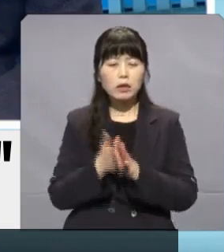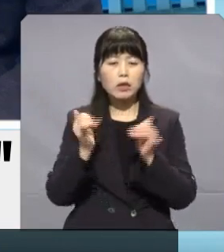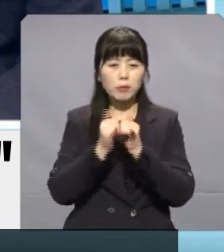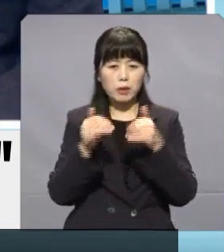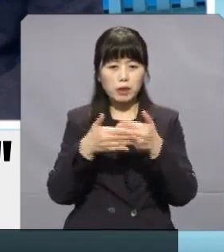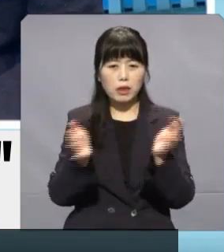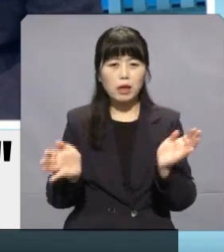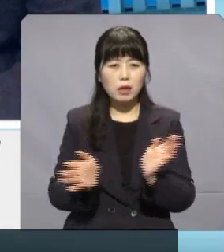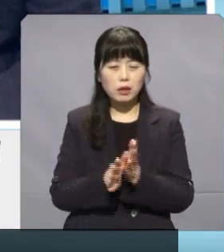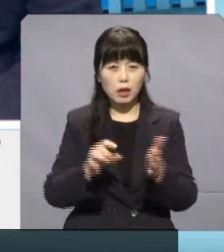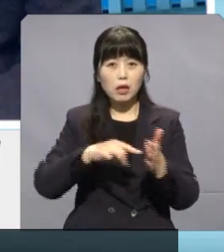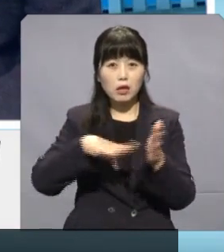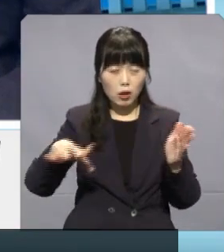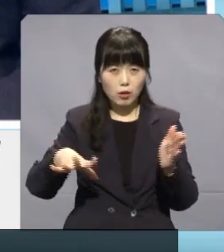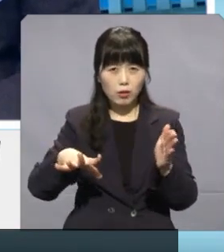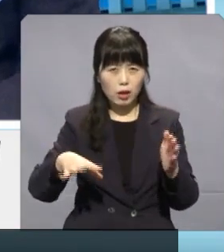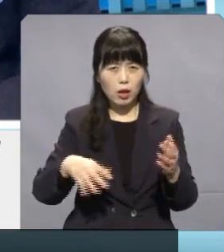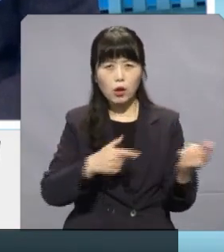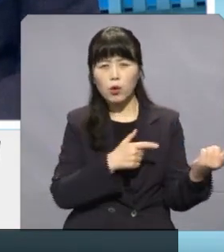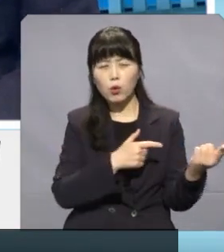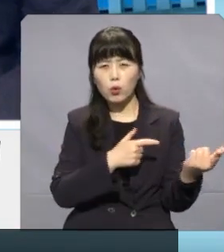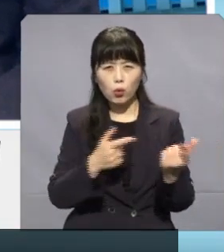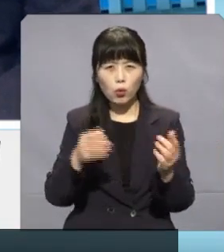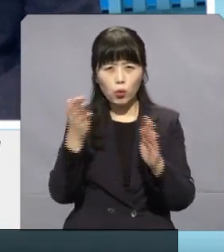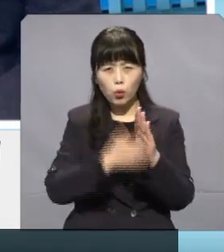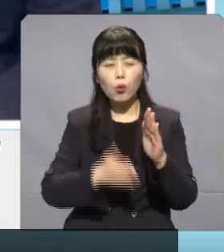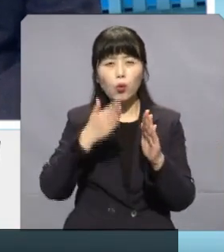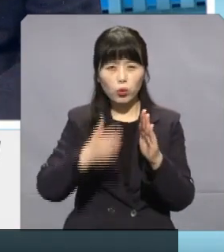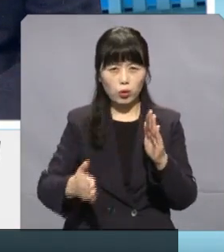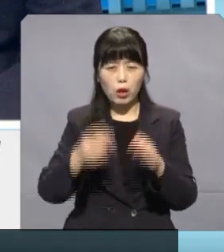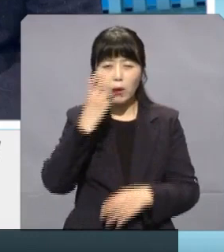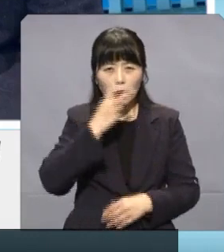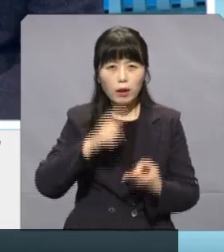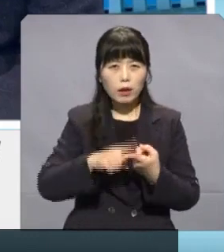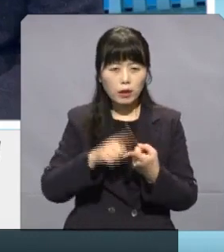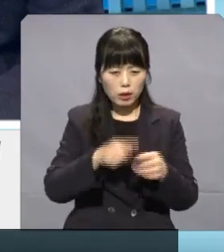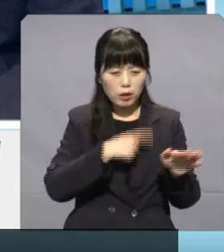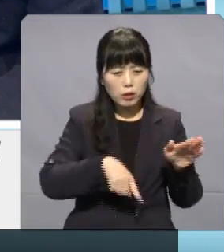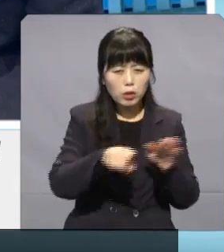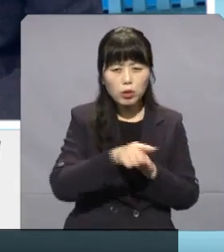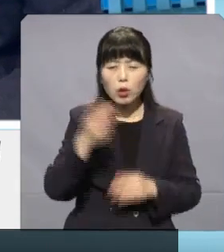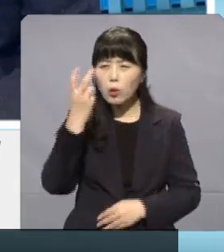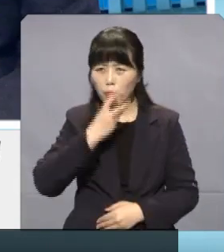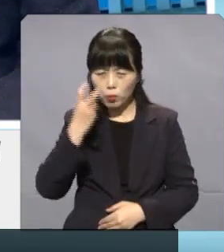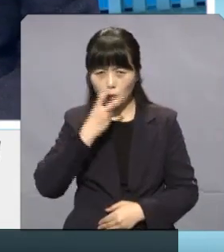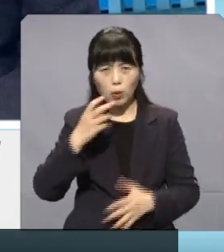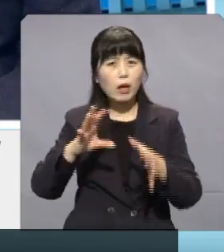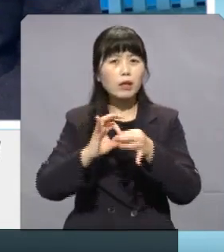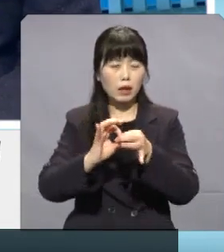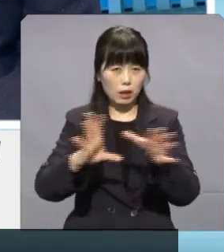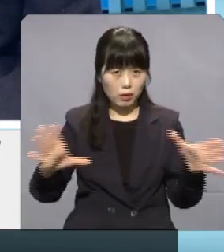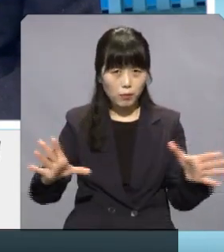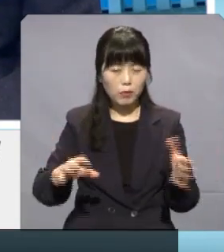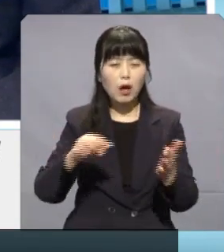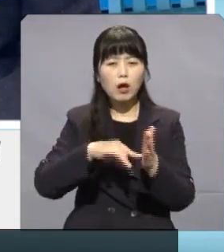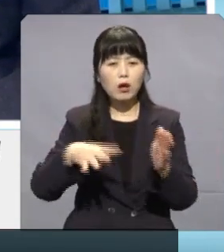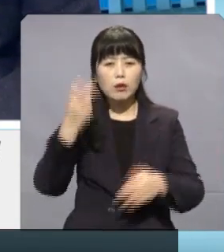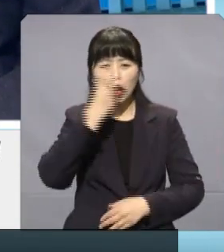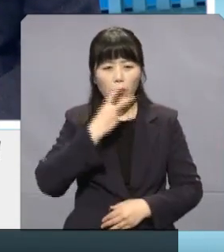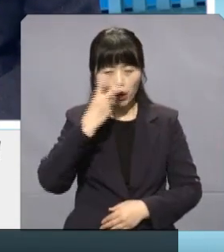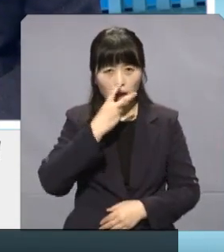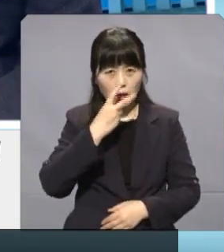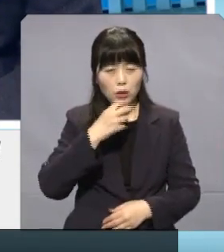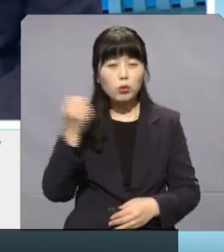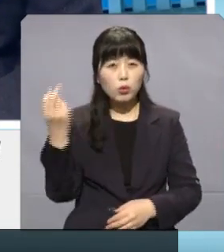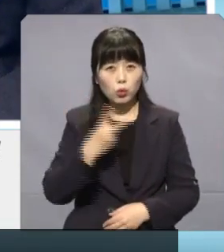시민단체 혈세를 갖다 공정하게 관리하는 것이 부분은 진보냐 보수냐의 꼬리표를 떠나서 혈세